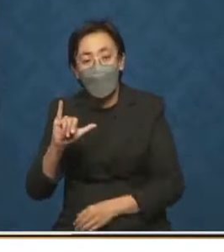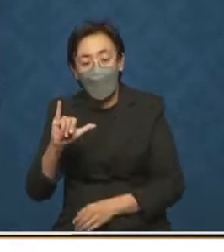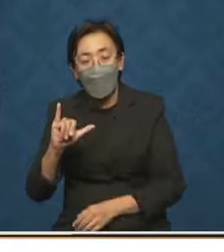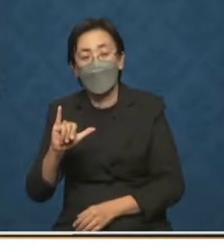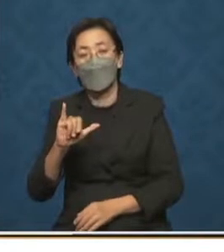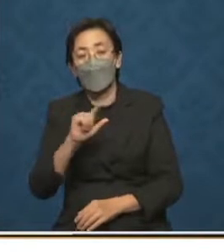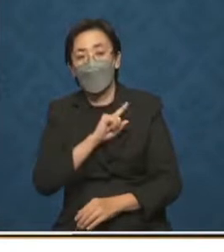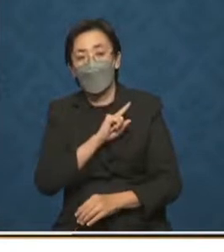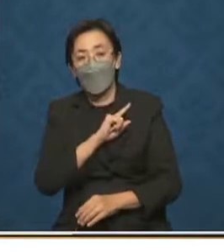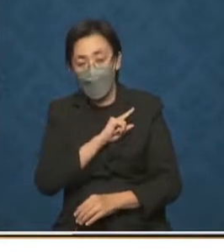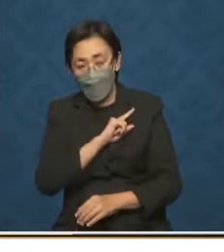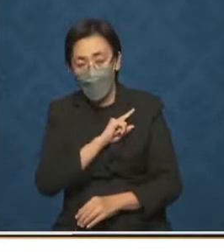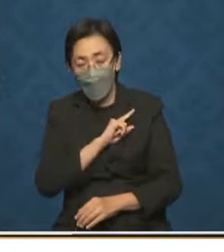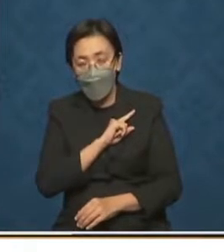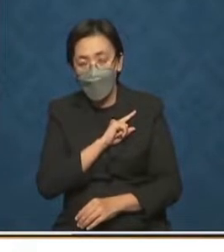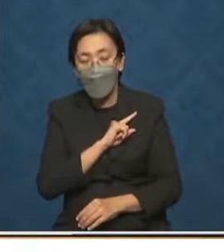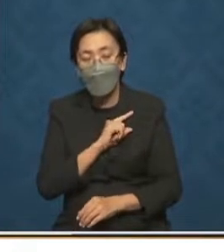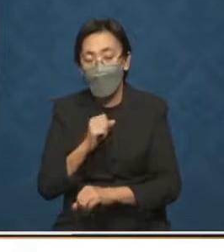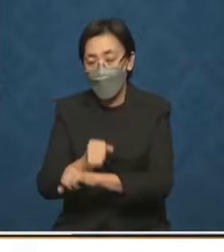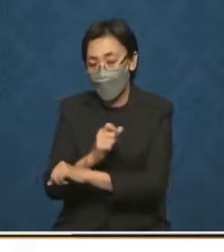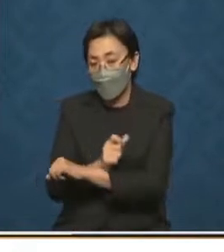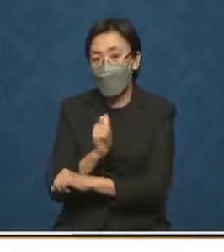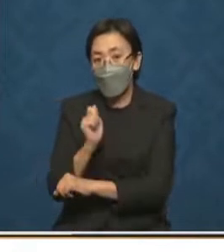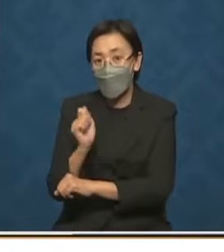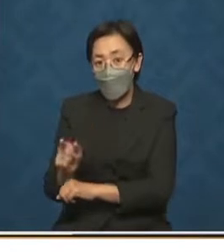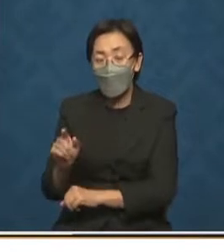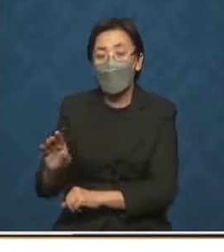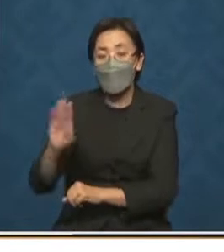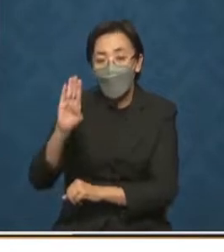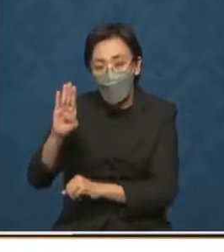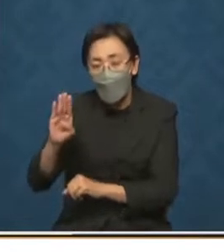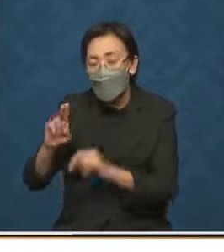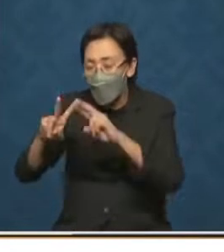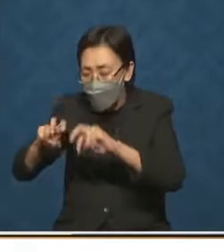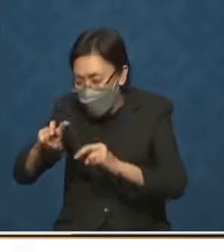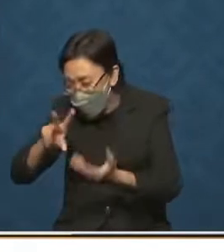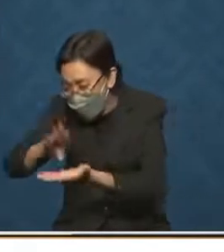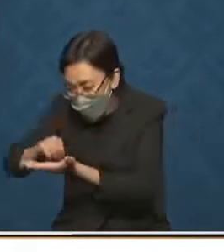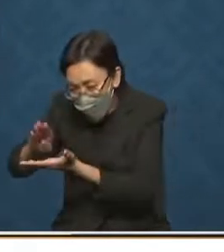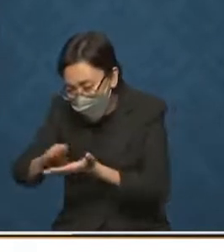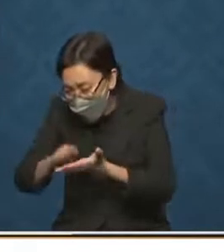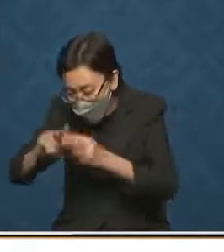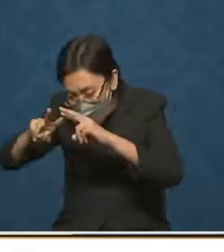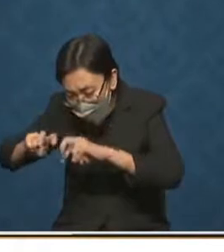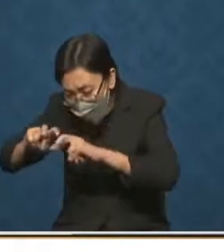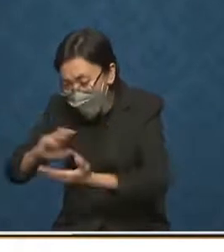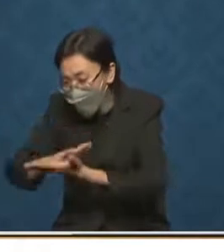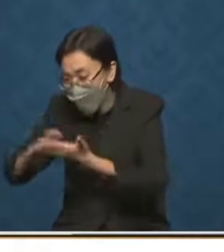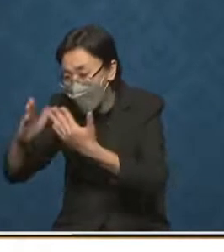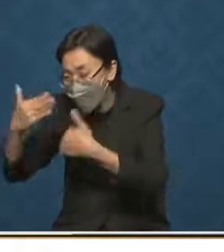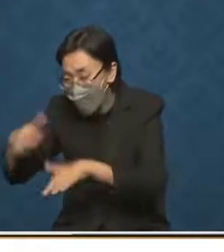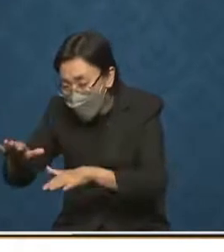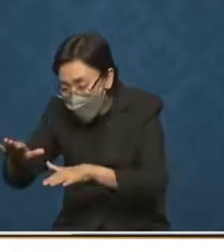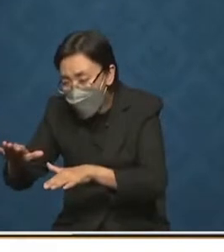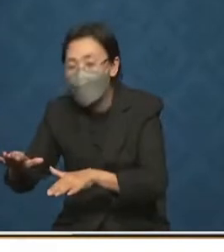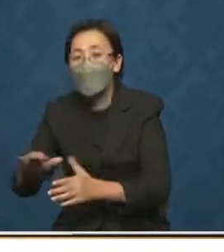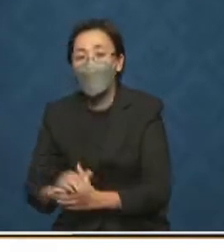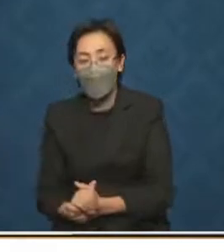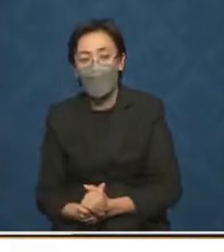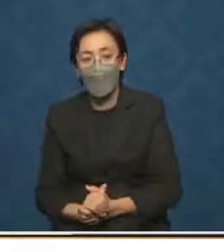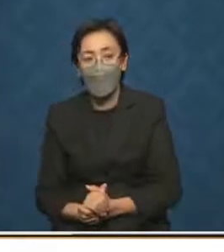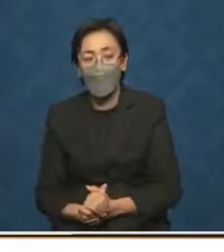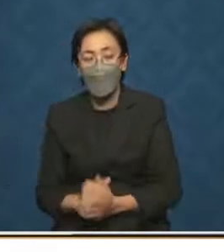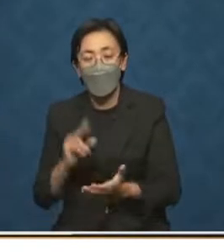ทำเรื่องหังจากที่จ้างบ youtuberศัศึษาร3351แล้ว้ทำเรื่องเสนอ